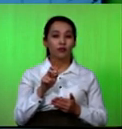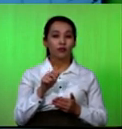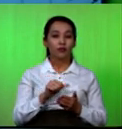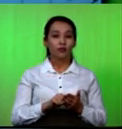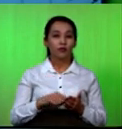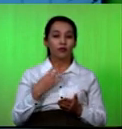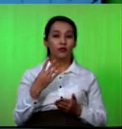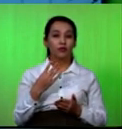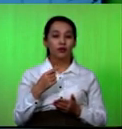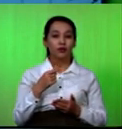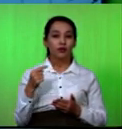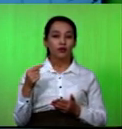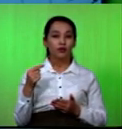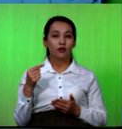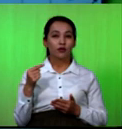5364 ayru